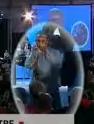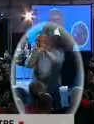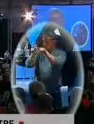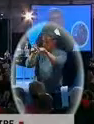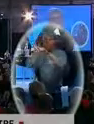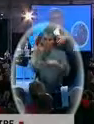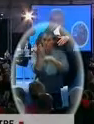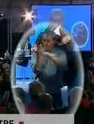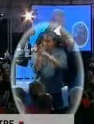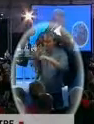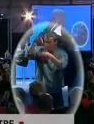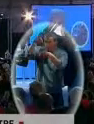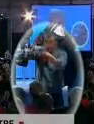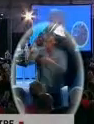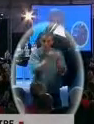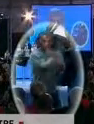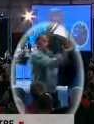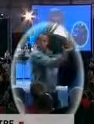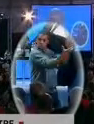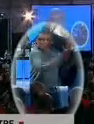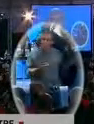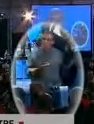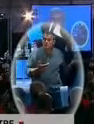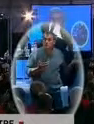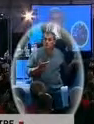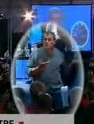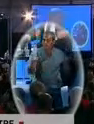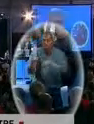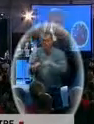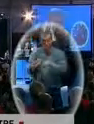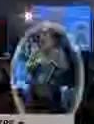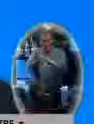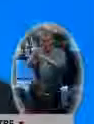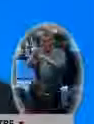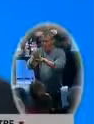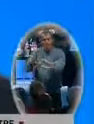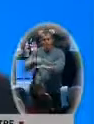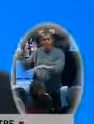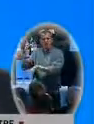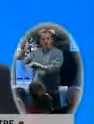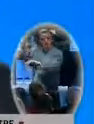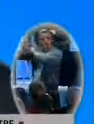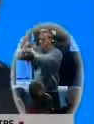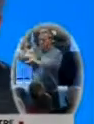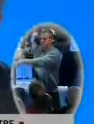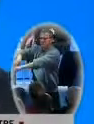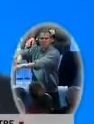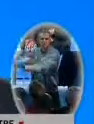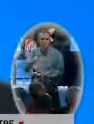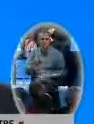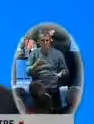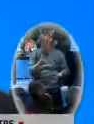justice, notre attachement au pluralisme, notre refus des hégémonies, notre emprise avec la société